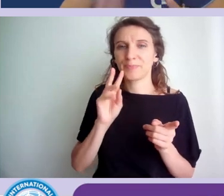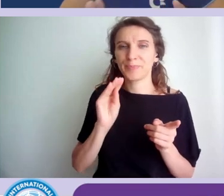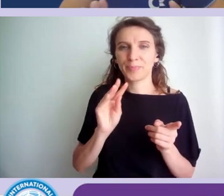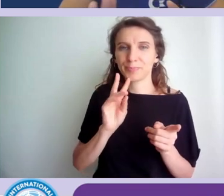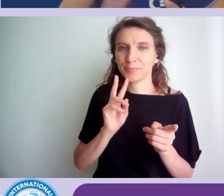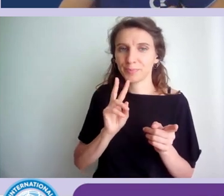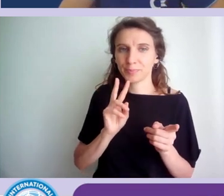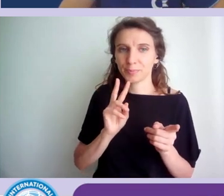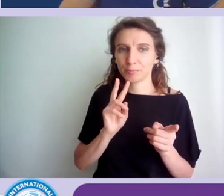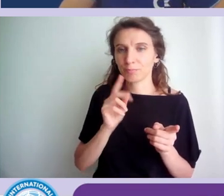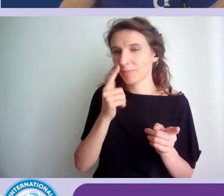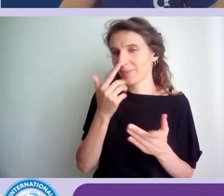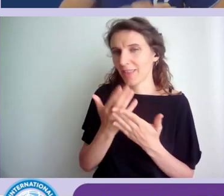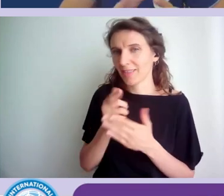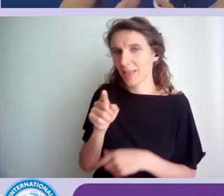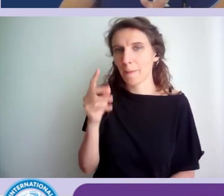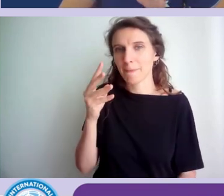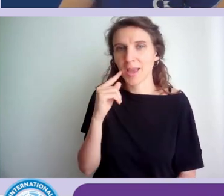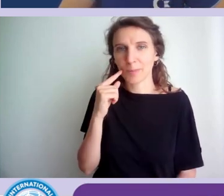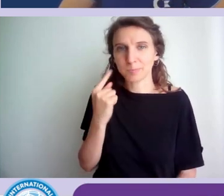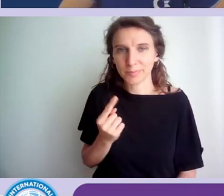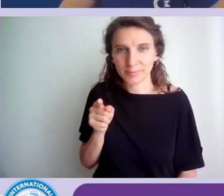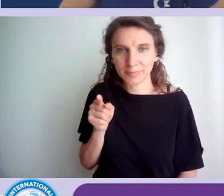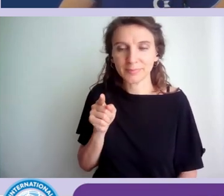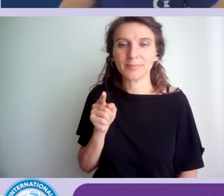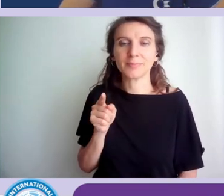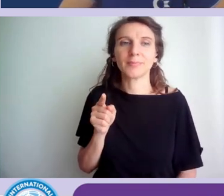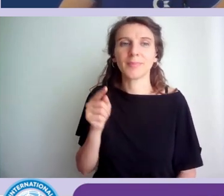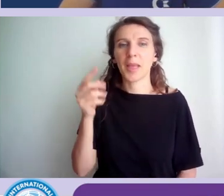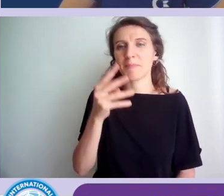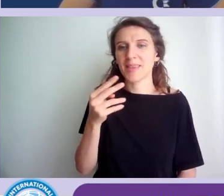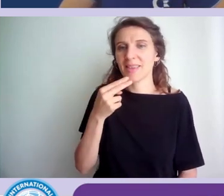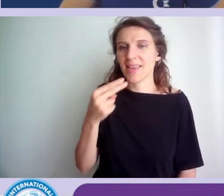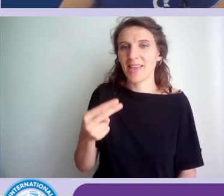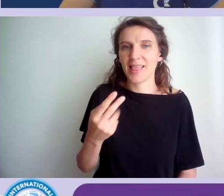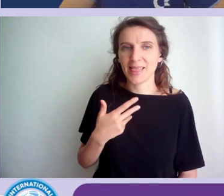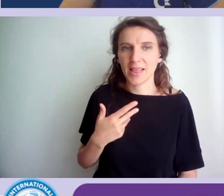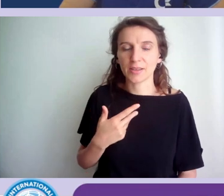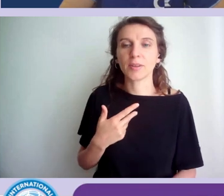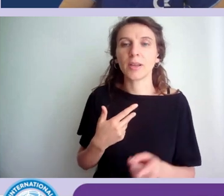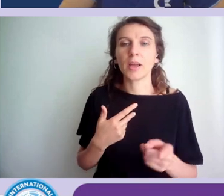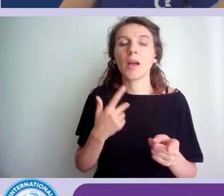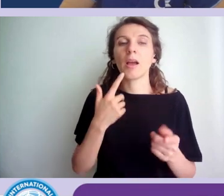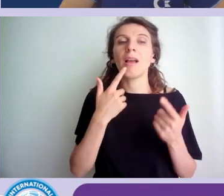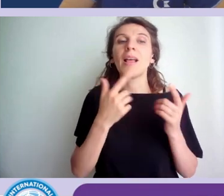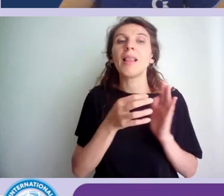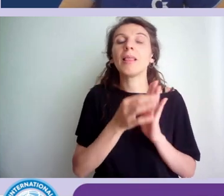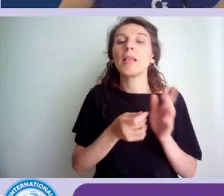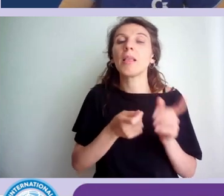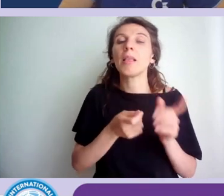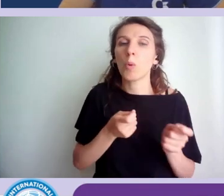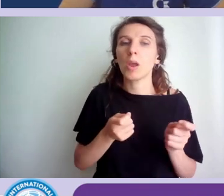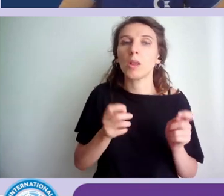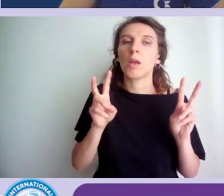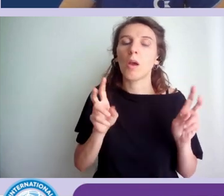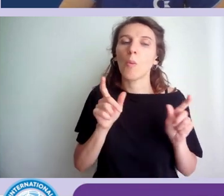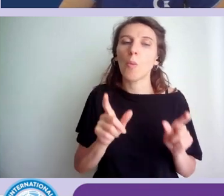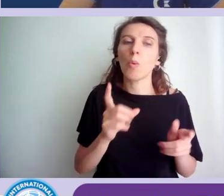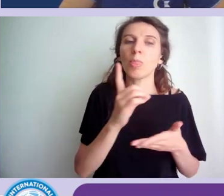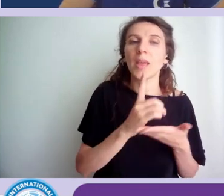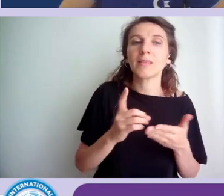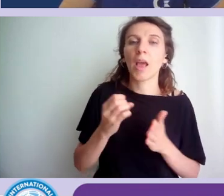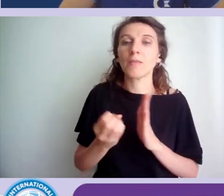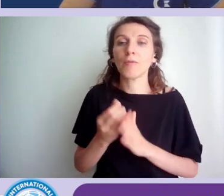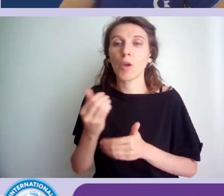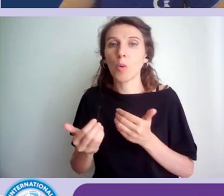che sta bene per te quindi anche questa c'è il nome Michela sopra le linee guida relativ a design e sviluppo